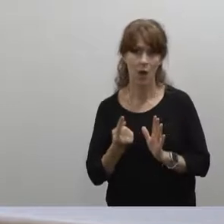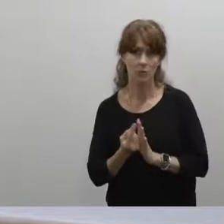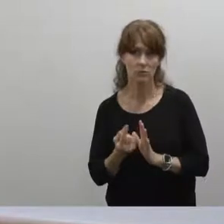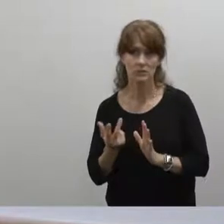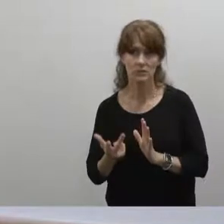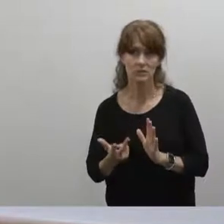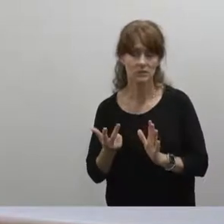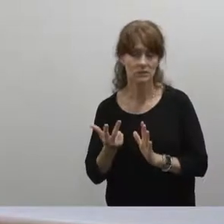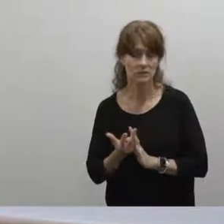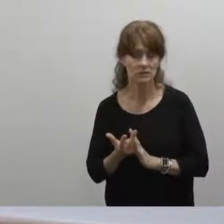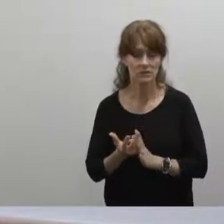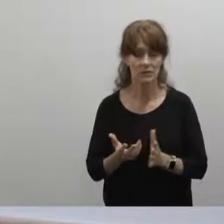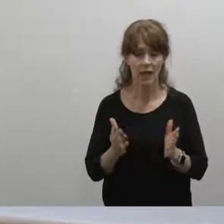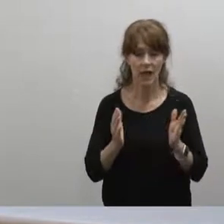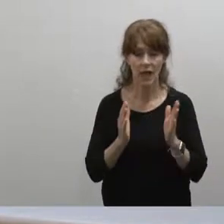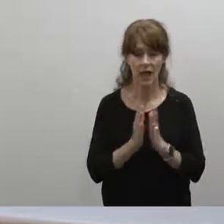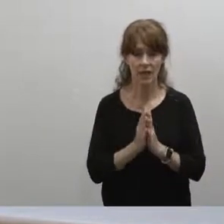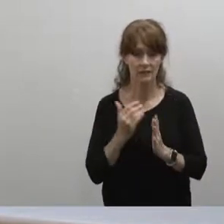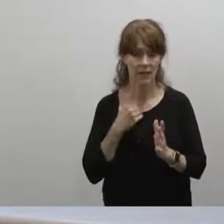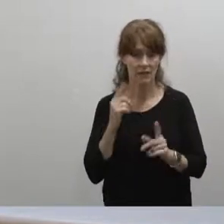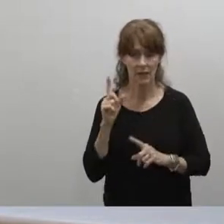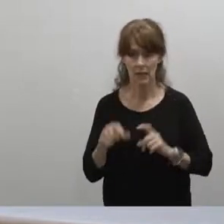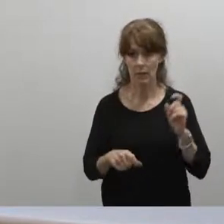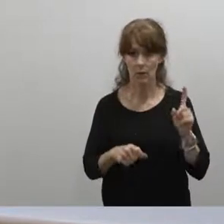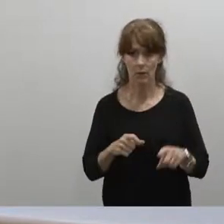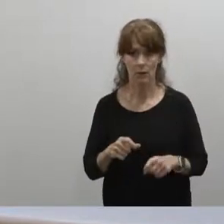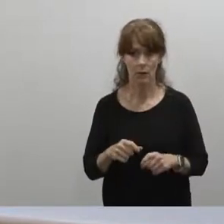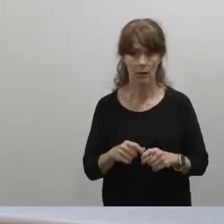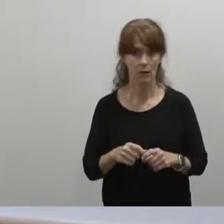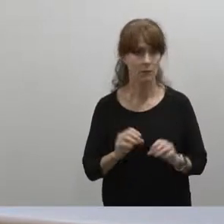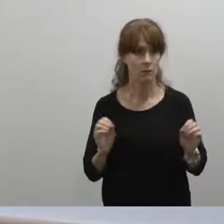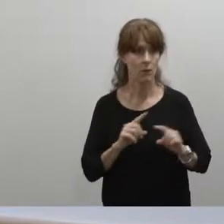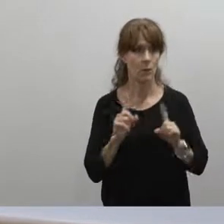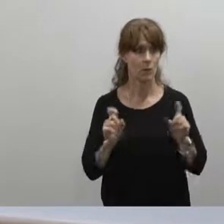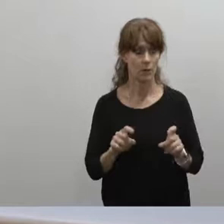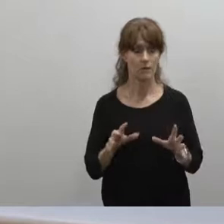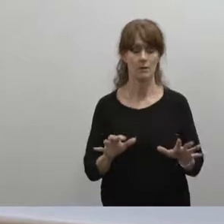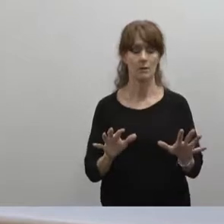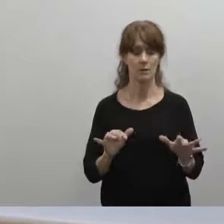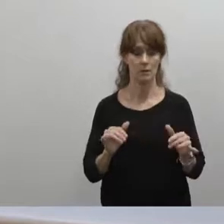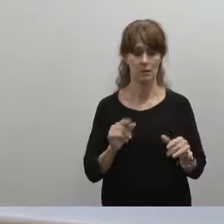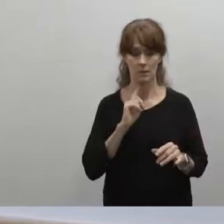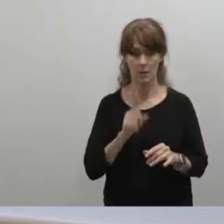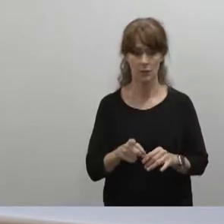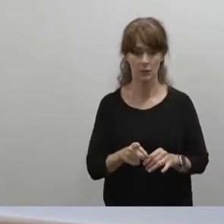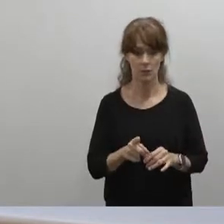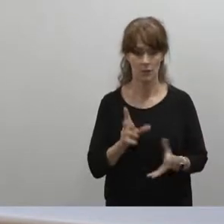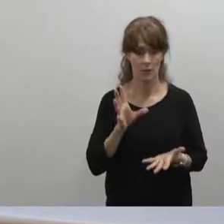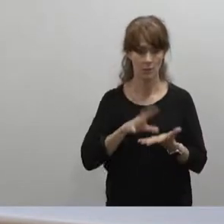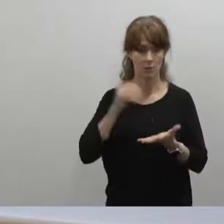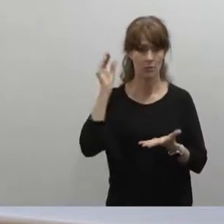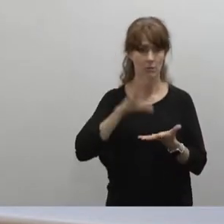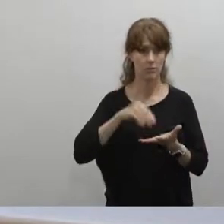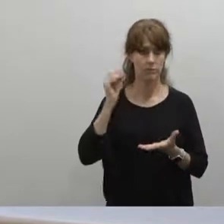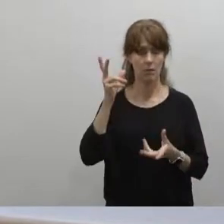hồi đại khiêm thọ bập bị sao mong để thỏa mãn cả na dương thưa rồi biếp nâng cái thai dương chậm nay bị bệnh tích bệnh tuổi mau,